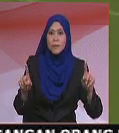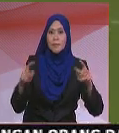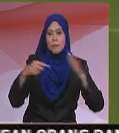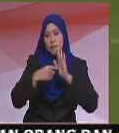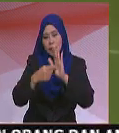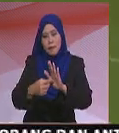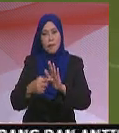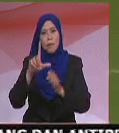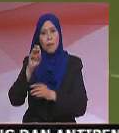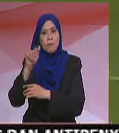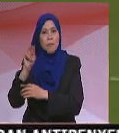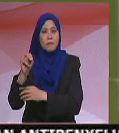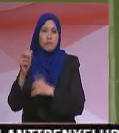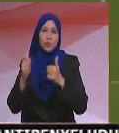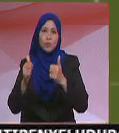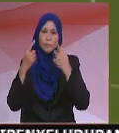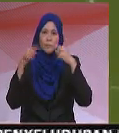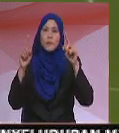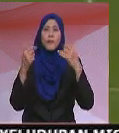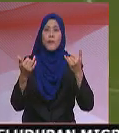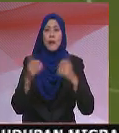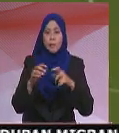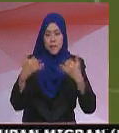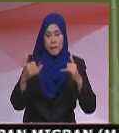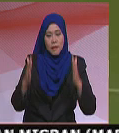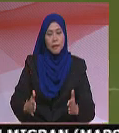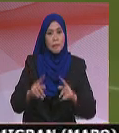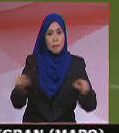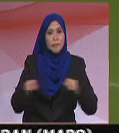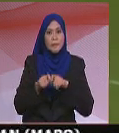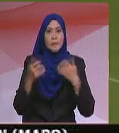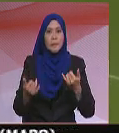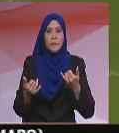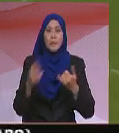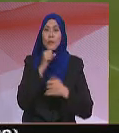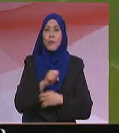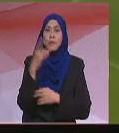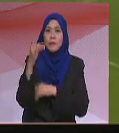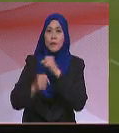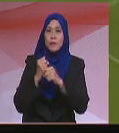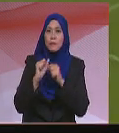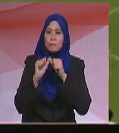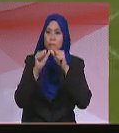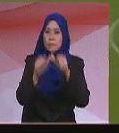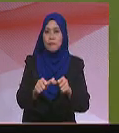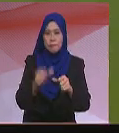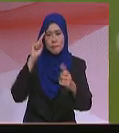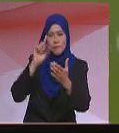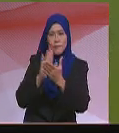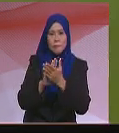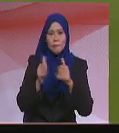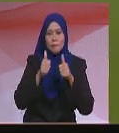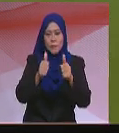Lokman tidak mengecewakan. Semestinya pembina bola sepak tempatan percaya selepas ini Lokman, 18 tahun, akan terus mendapat kepercayaan